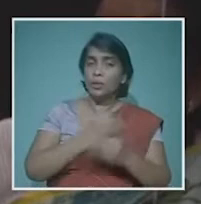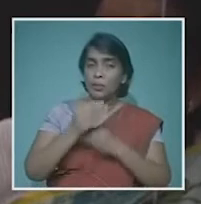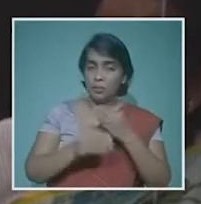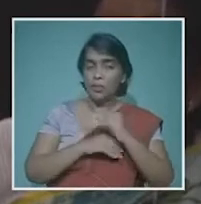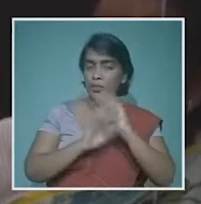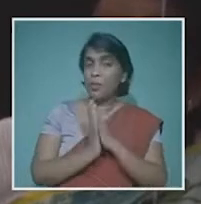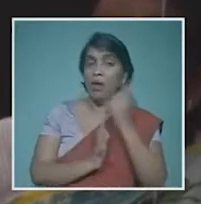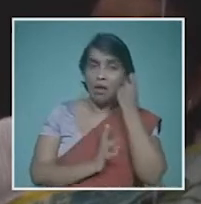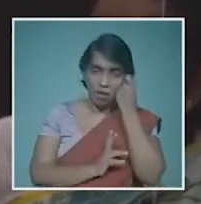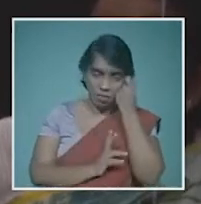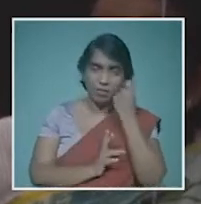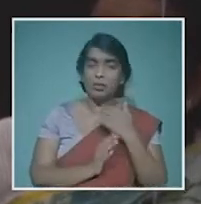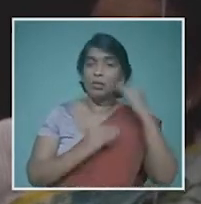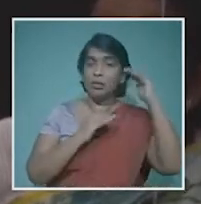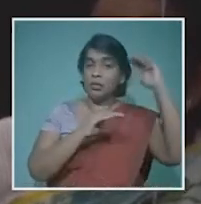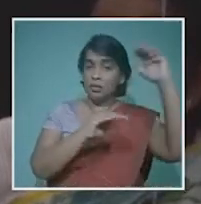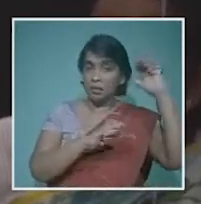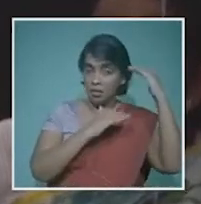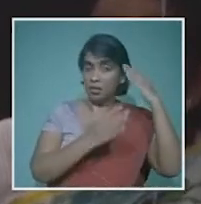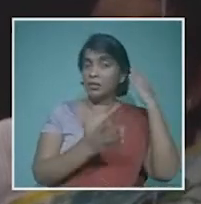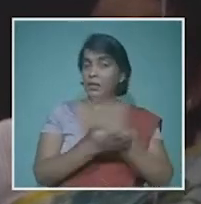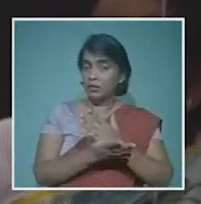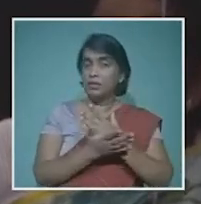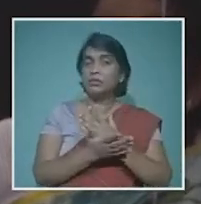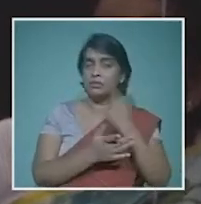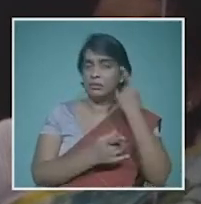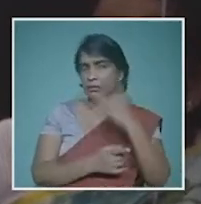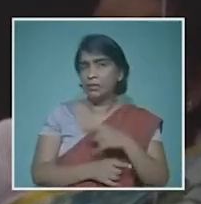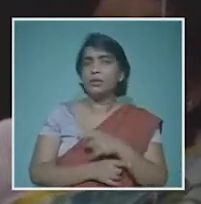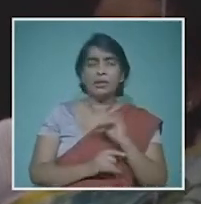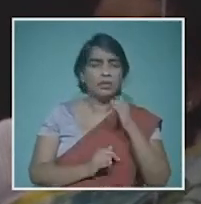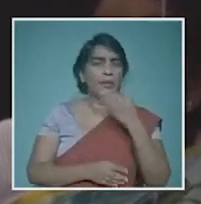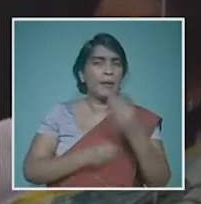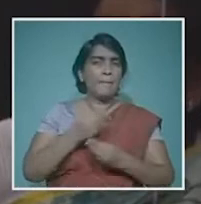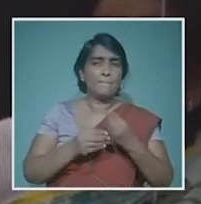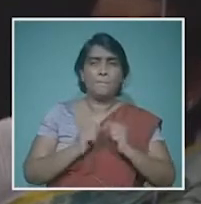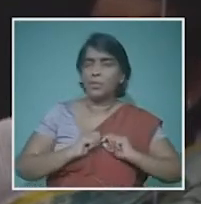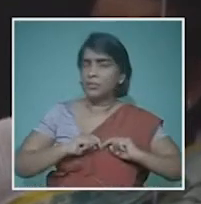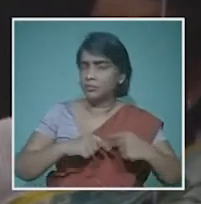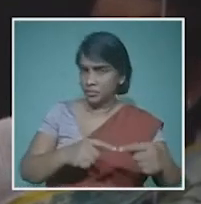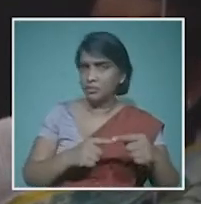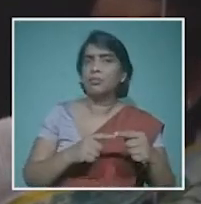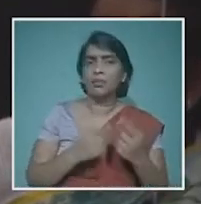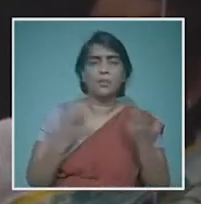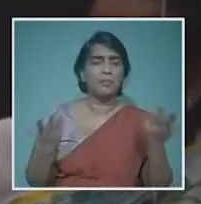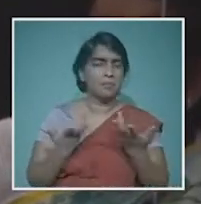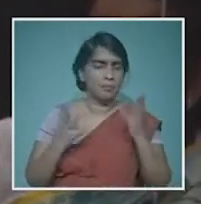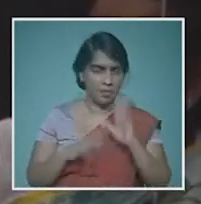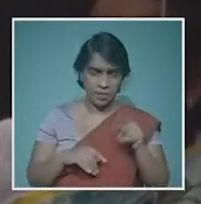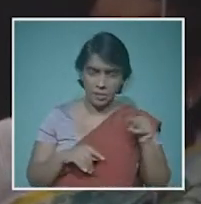යෝජනාව. ආදායනේ වැළැක්වීම හේතුවෙන් ඇතැම් ව්‍යාපාර කරගෙන යාමට නොහැකි වූ